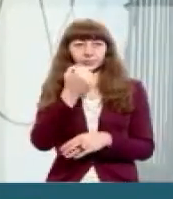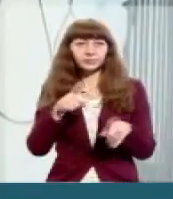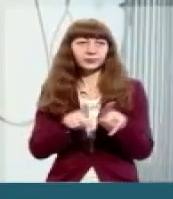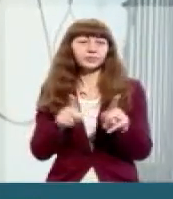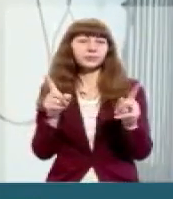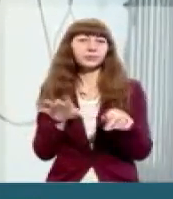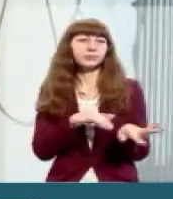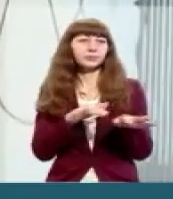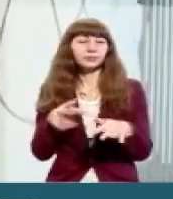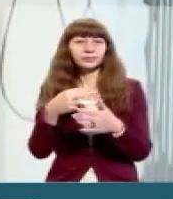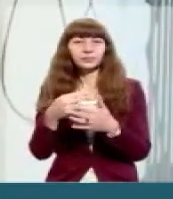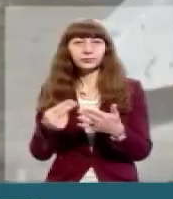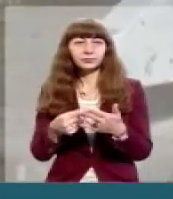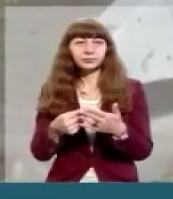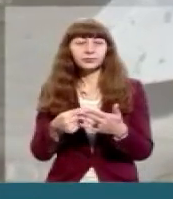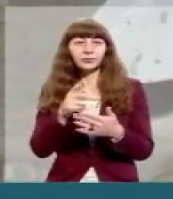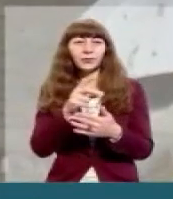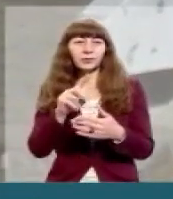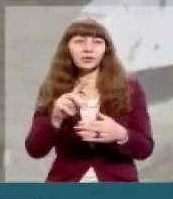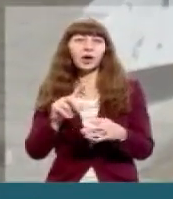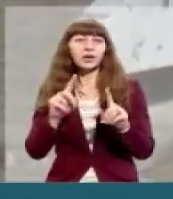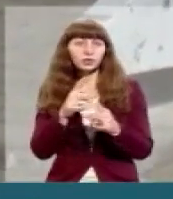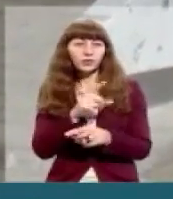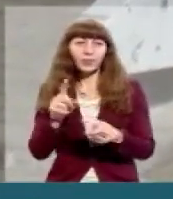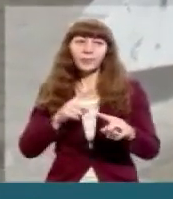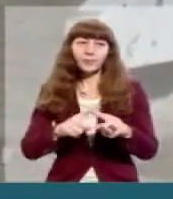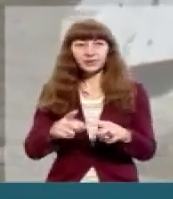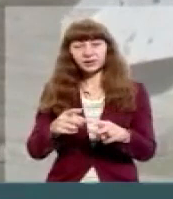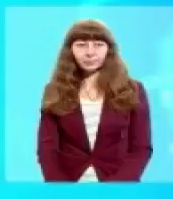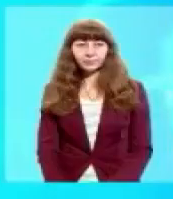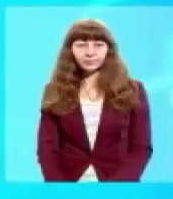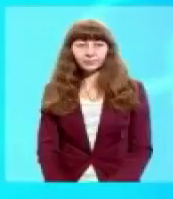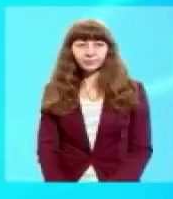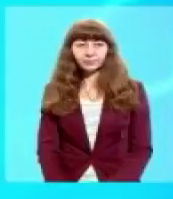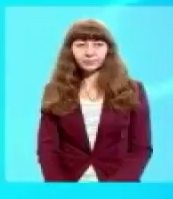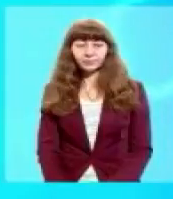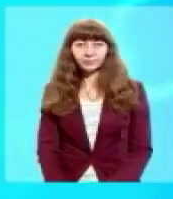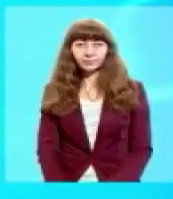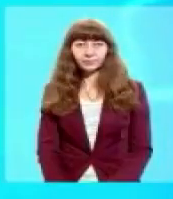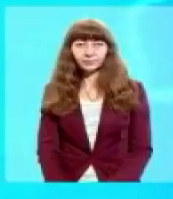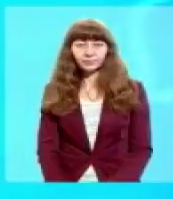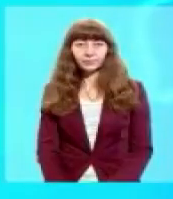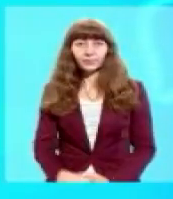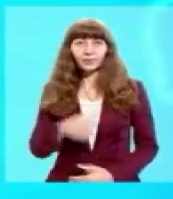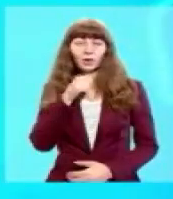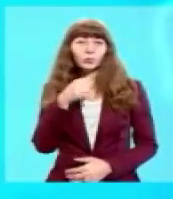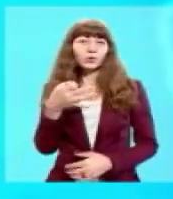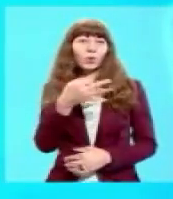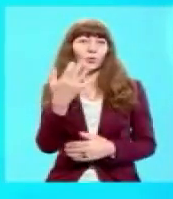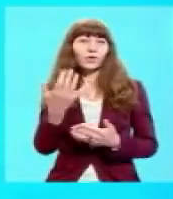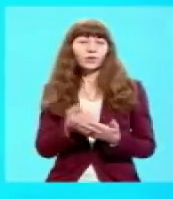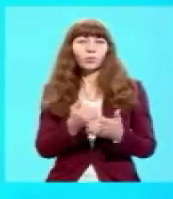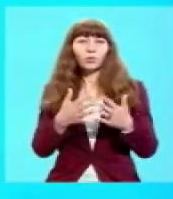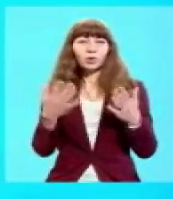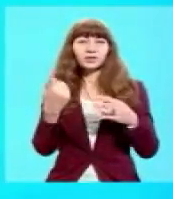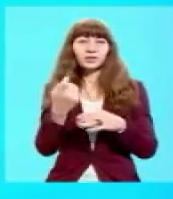тәрбие бөлімінің бастығы. Оразғали Нұрғалиев, Радион Бабич, Қостанай телеарнасы. Қостанай облысында 150-ден астам көші-қон